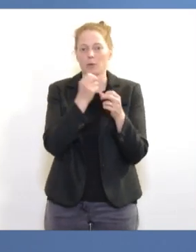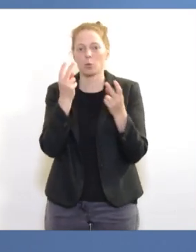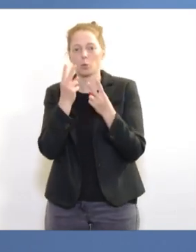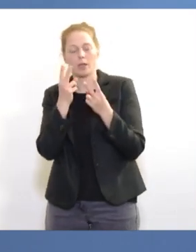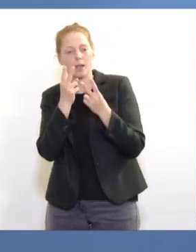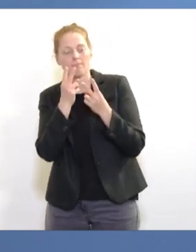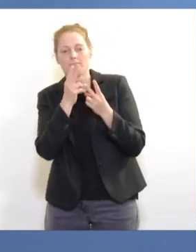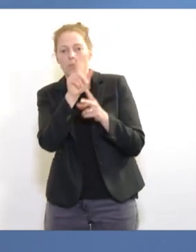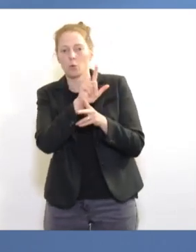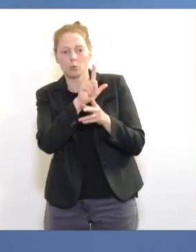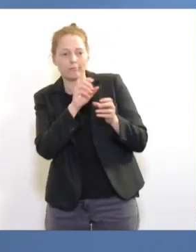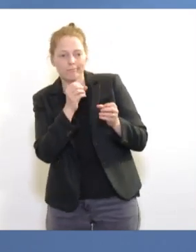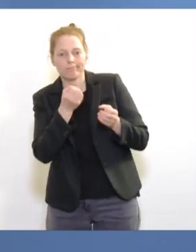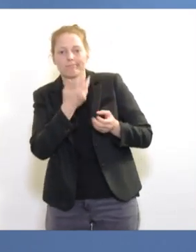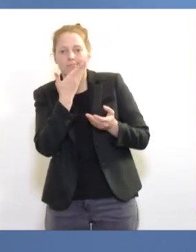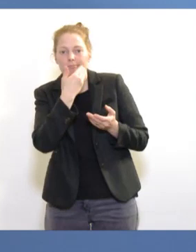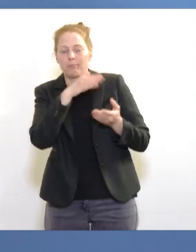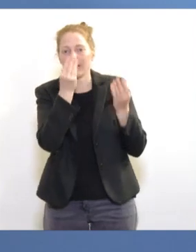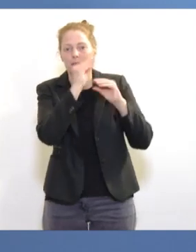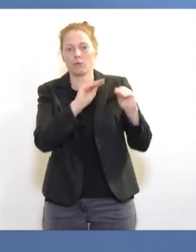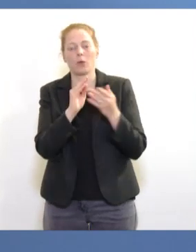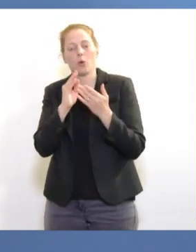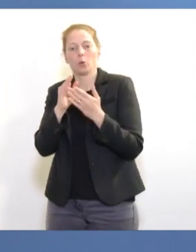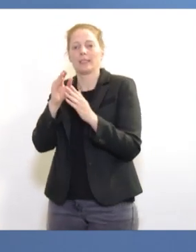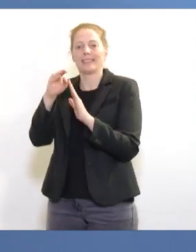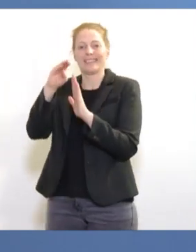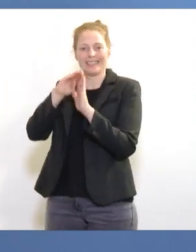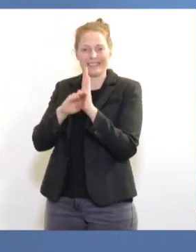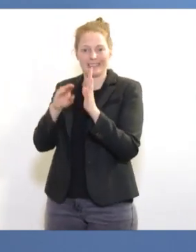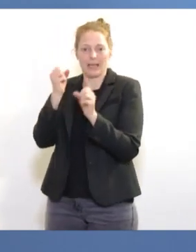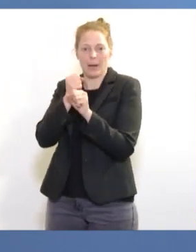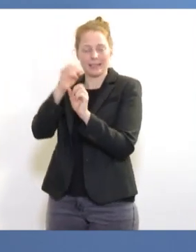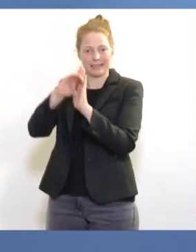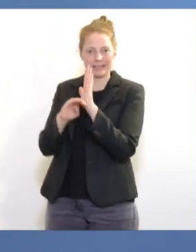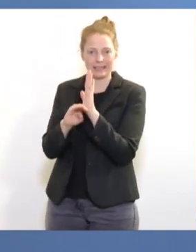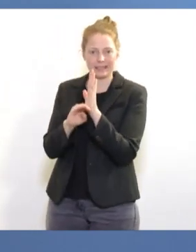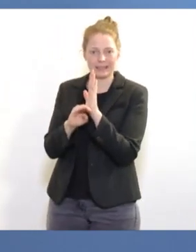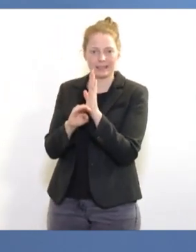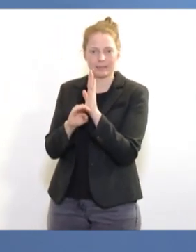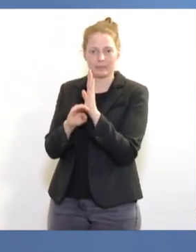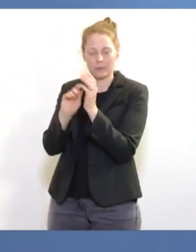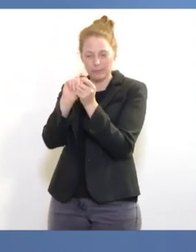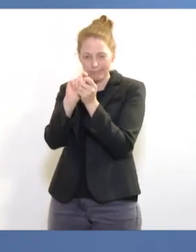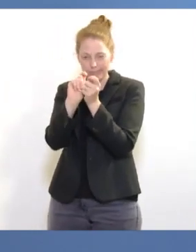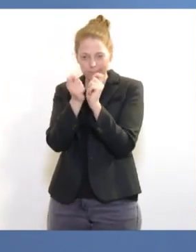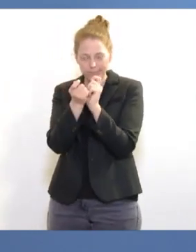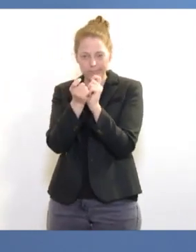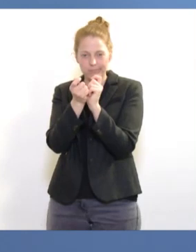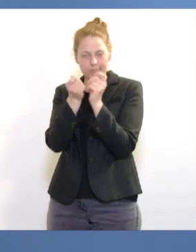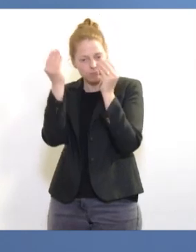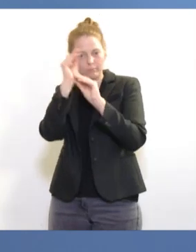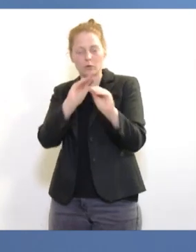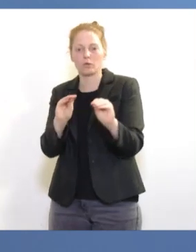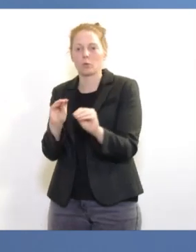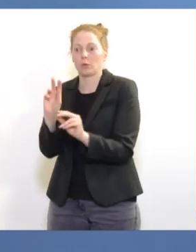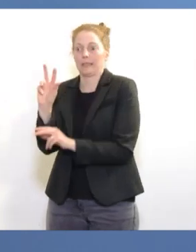die Änderungen, die wir kurzfristig am Code Travail müssen vierholen am Ende von den Salarien. Und drittens wollte ich mit